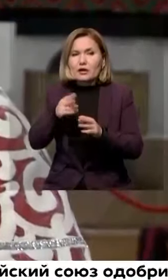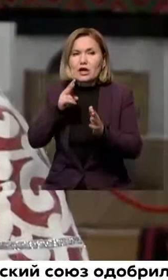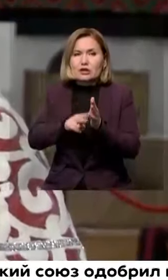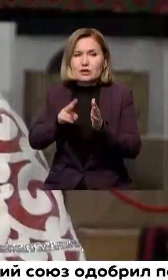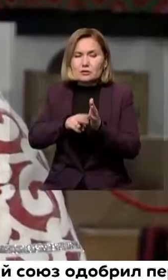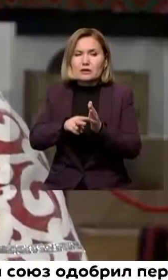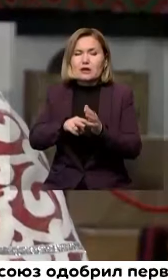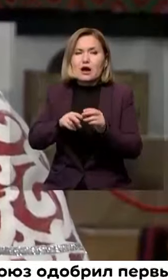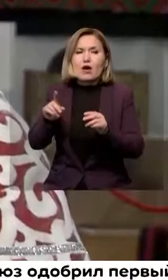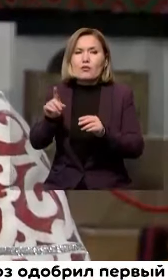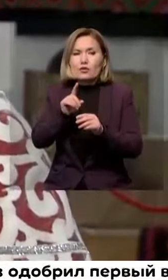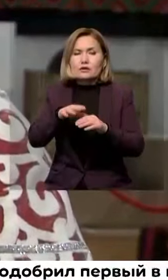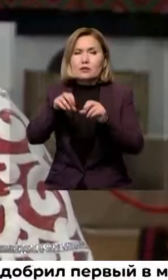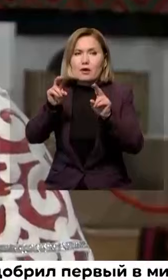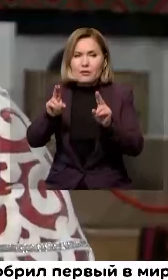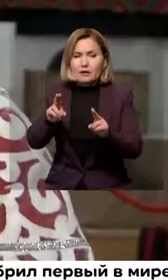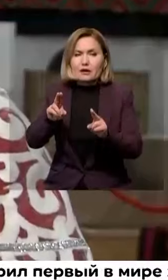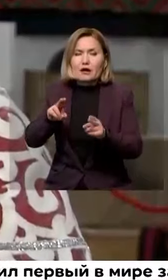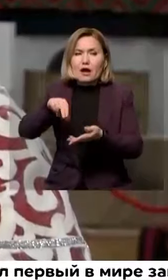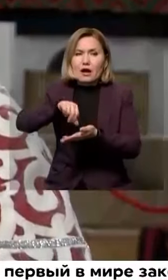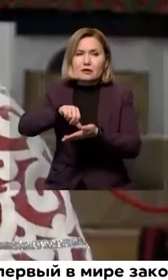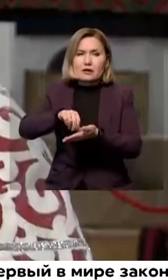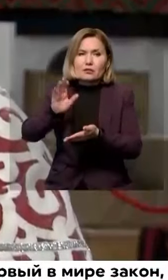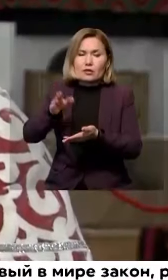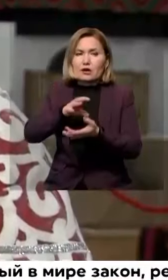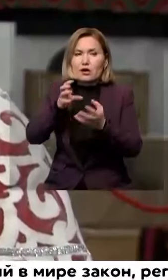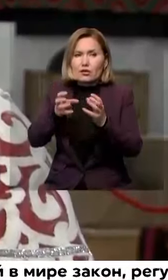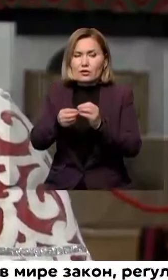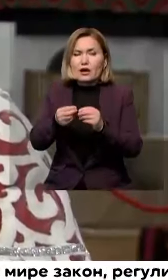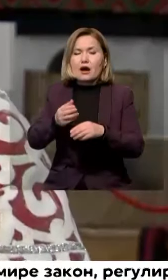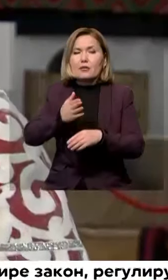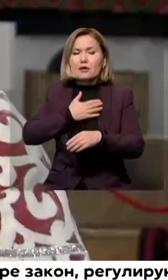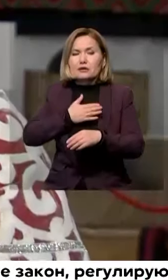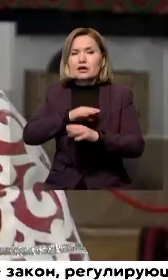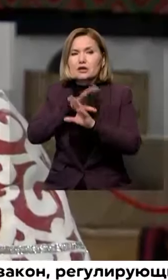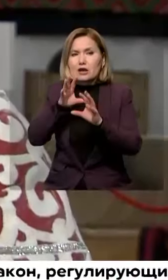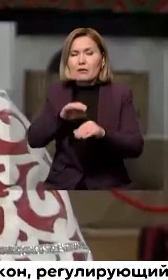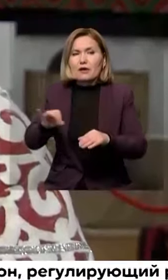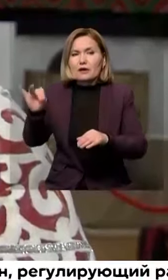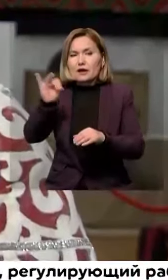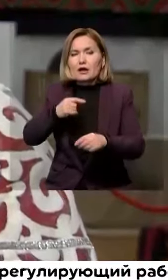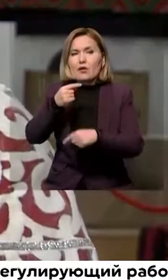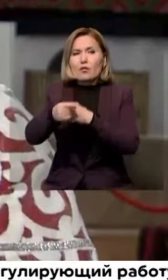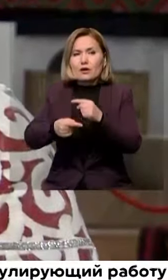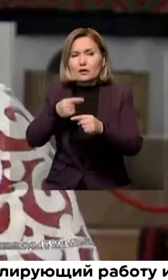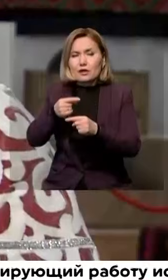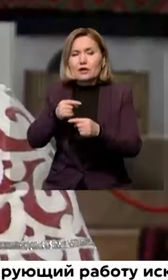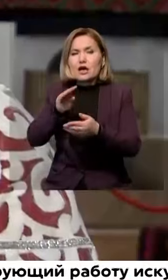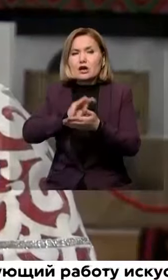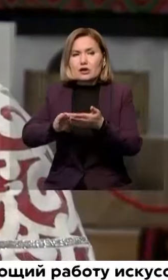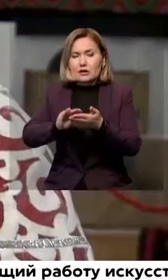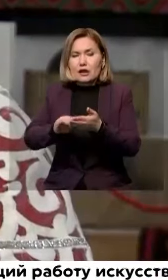70-тен астам музей мамандары қатынасып отыр. Бұл біздің жалпы тарихи мұраларды жинақтайтын